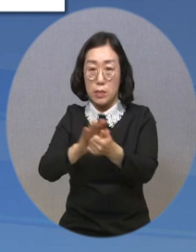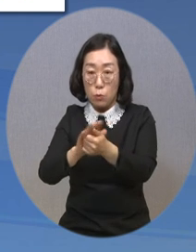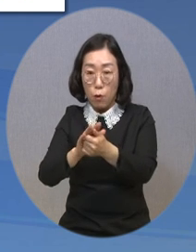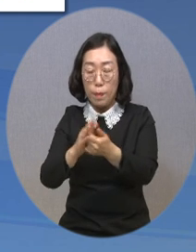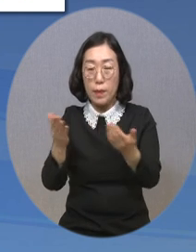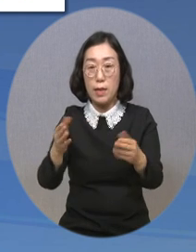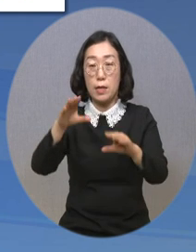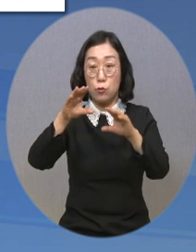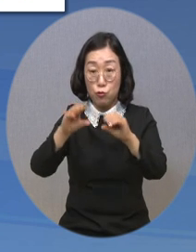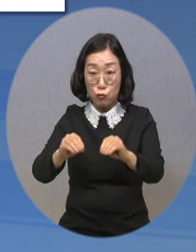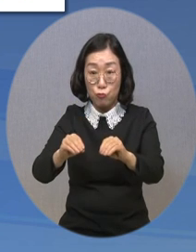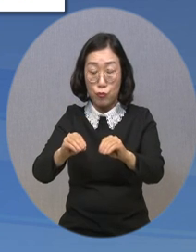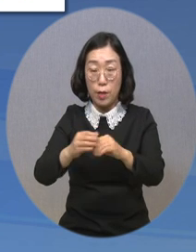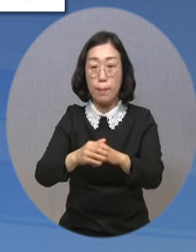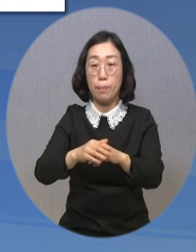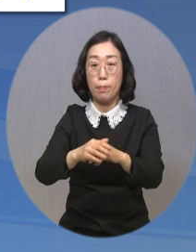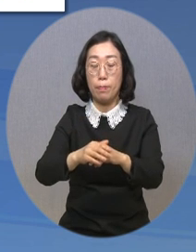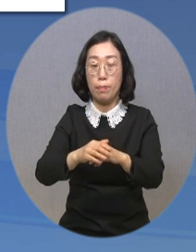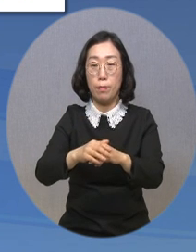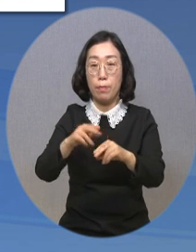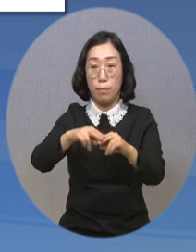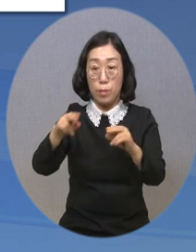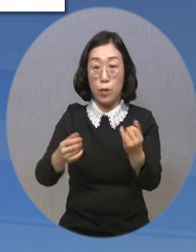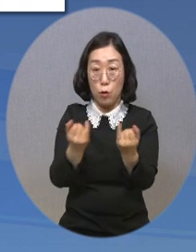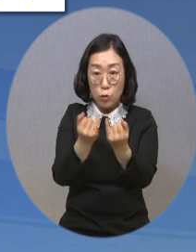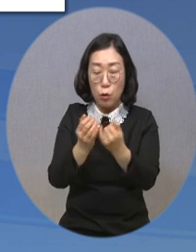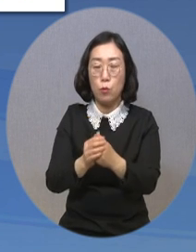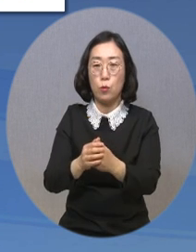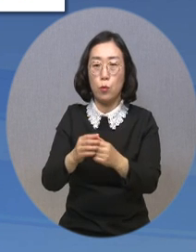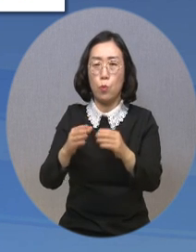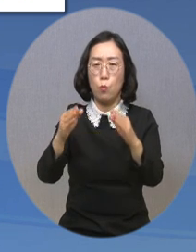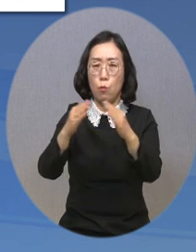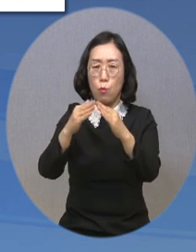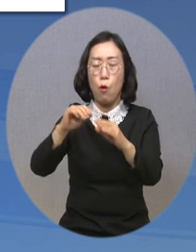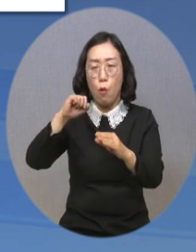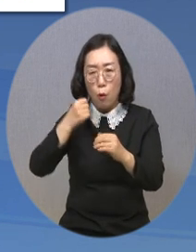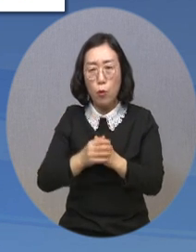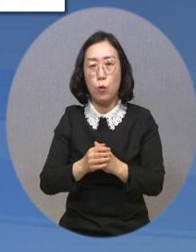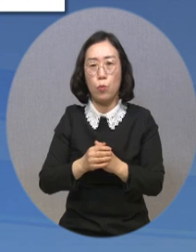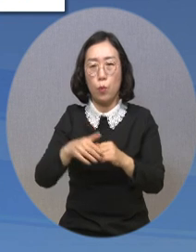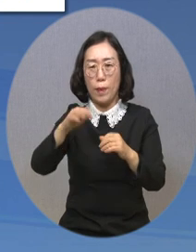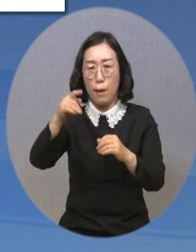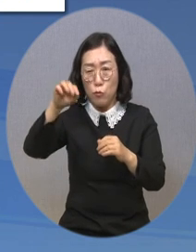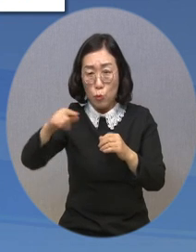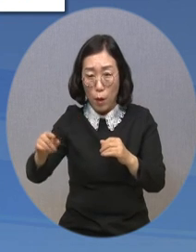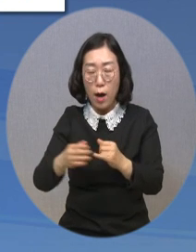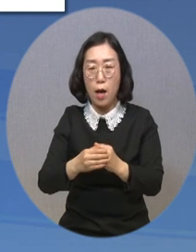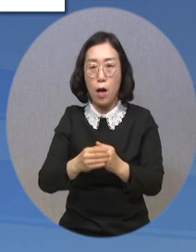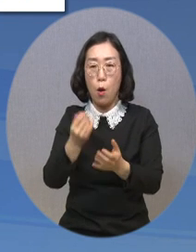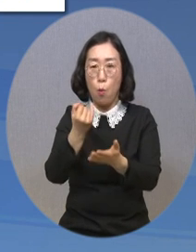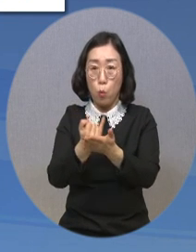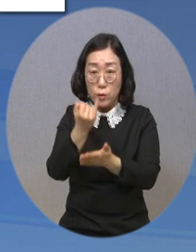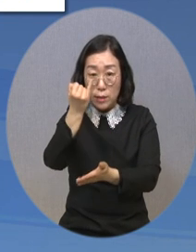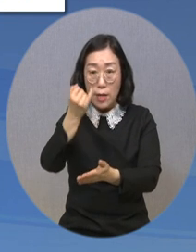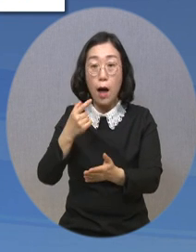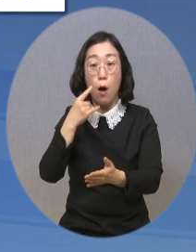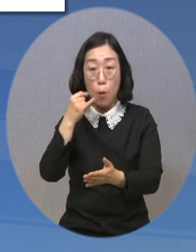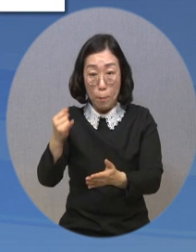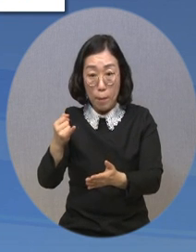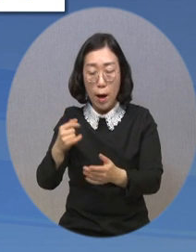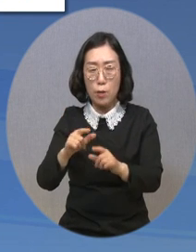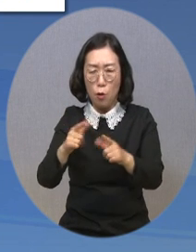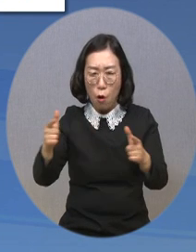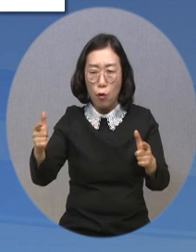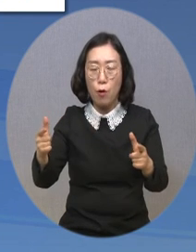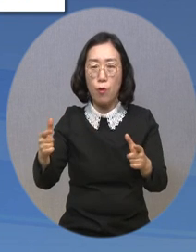단절 여성과 청년 여성에서 주거 취약계층, 다문화, 미혼모 등으로 확대했습니다. 취업 상담